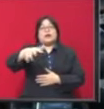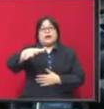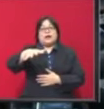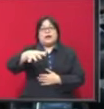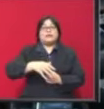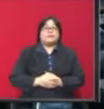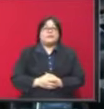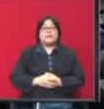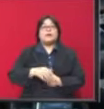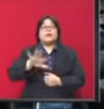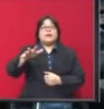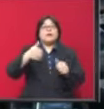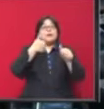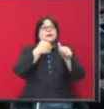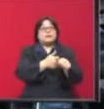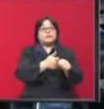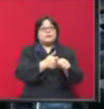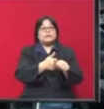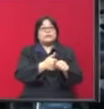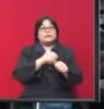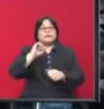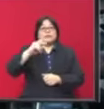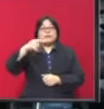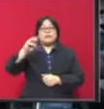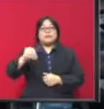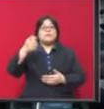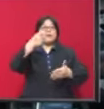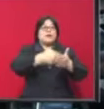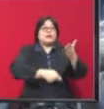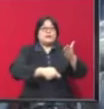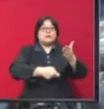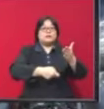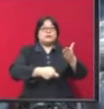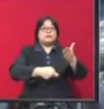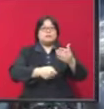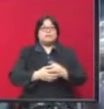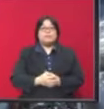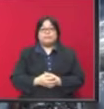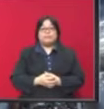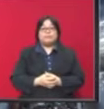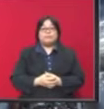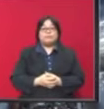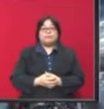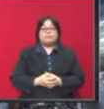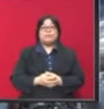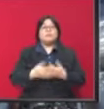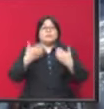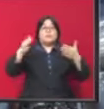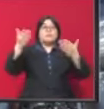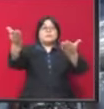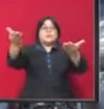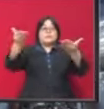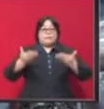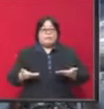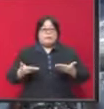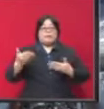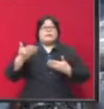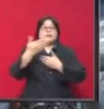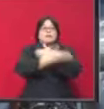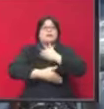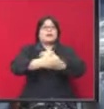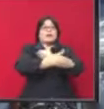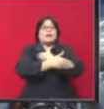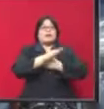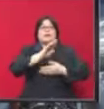anggaran-anggaran berdasarkan kepada spektrum harga yang telah punah ditawarkan kepada